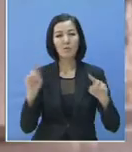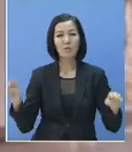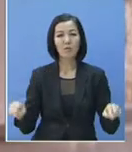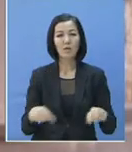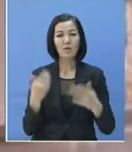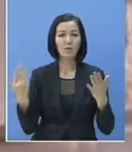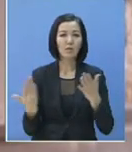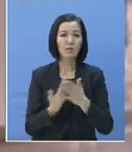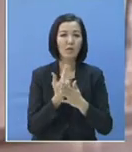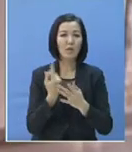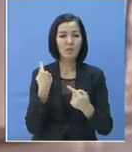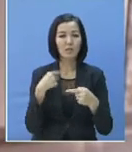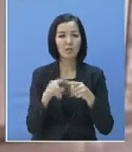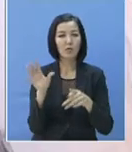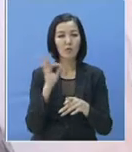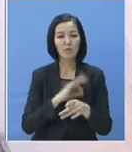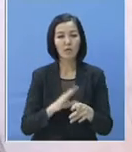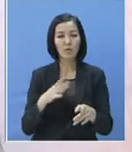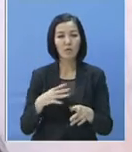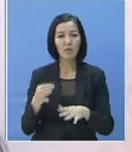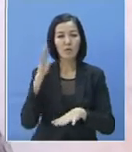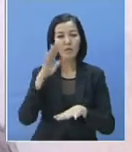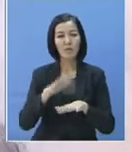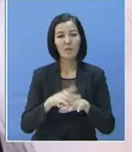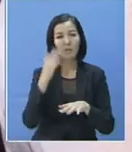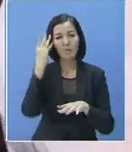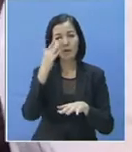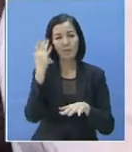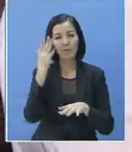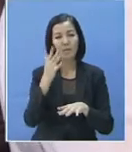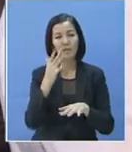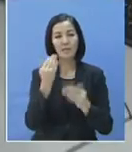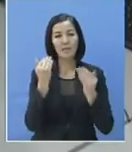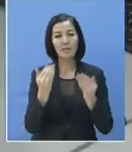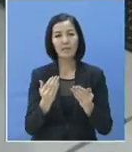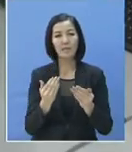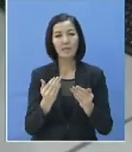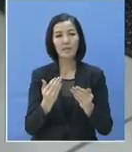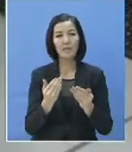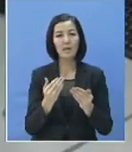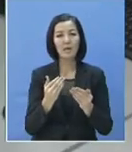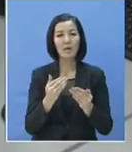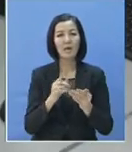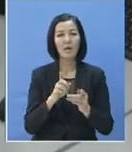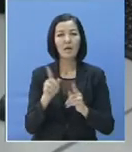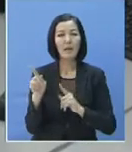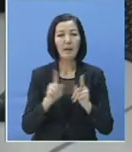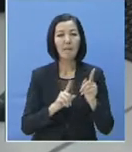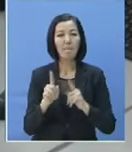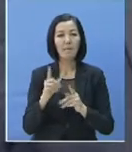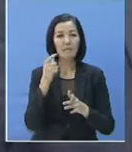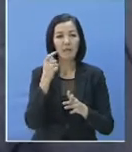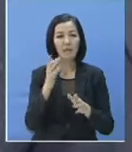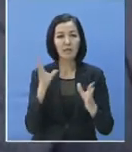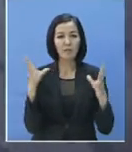озық технологияларға бет алған. Амандық Баталовтың ендігі арманы желісін жетілдіртіп, қамыс қантын қоса өндірту. Маусым